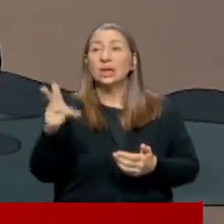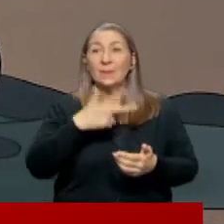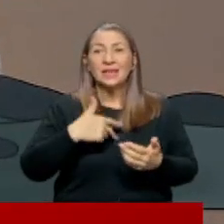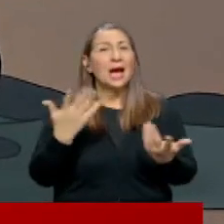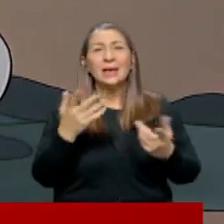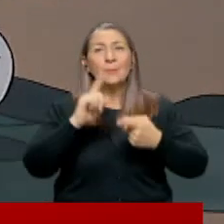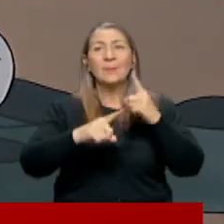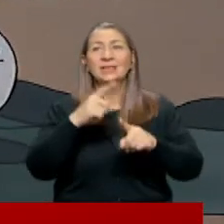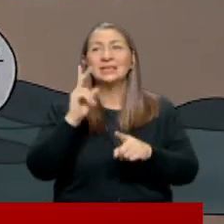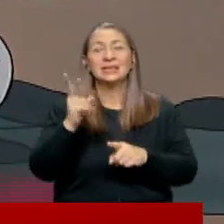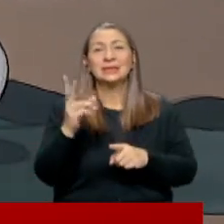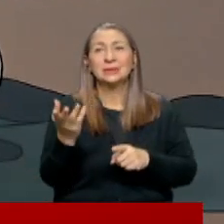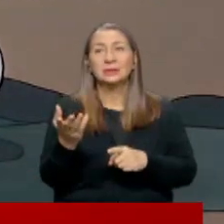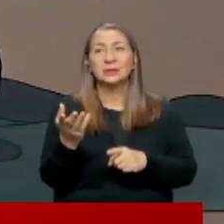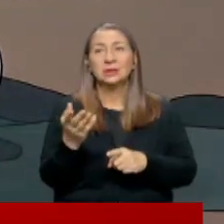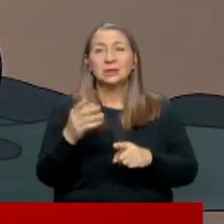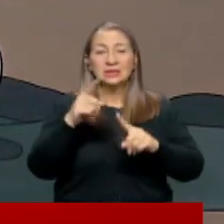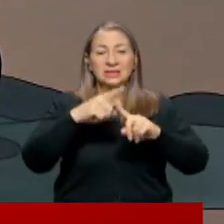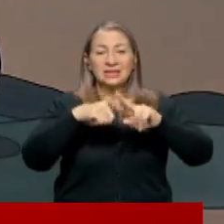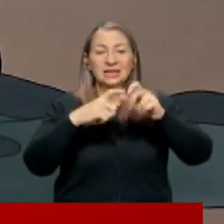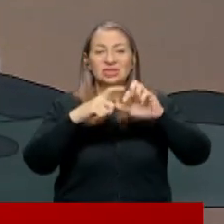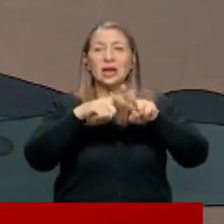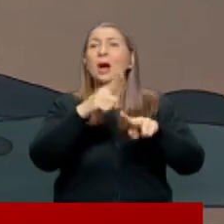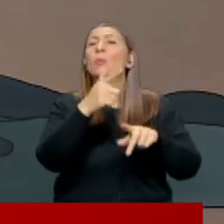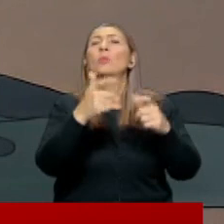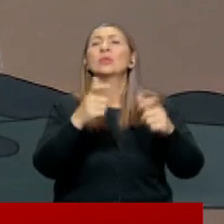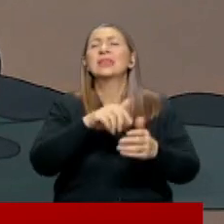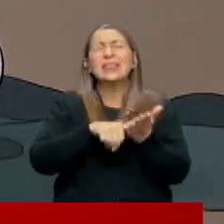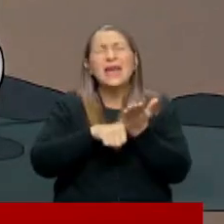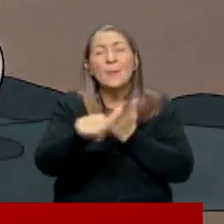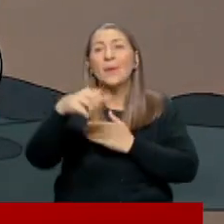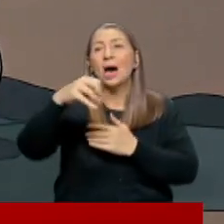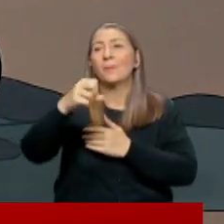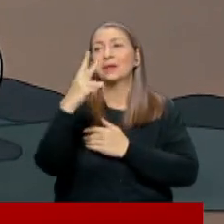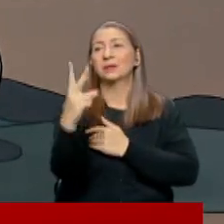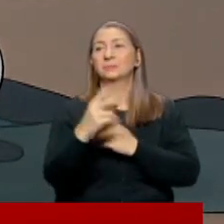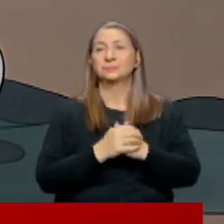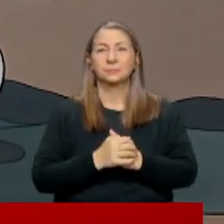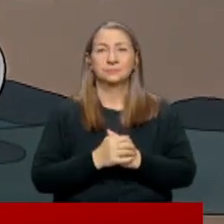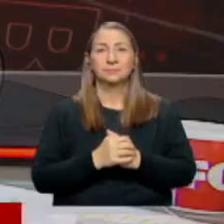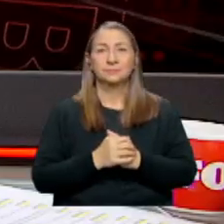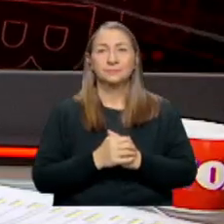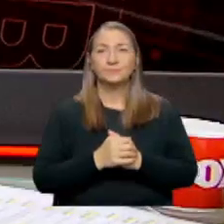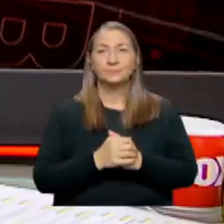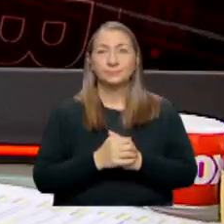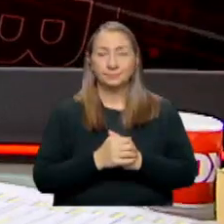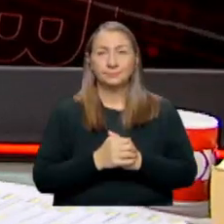tavsiyeleri hangi partinin ilçe belediyeleri taşra belediyeleri bunların tamamı da AK Partili belediyeler